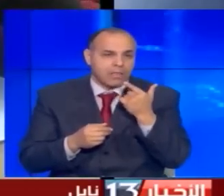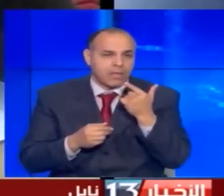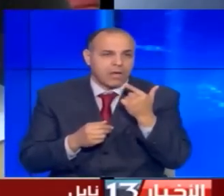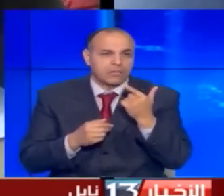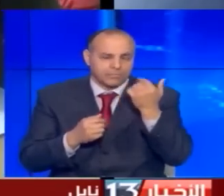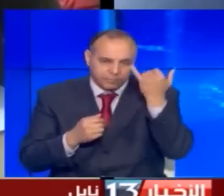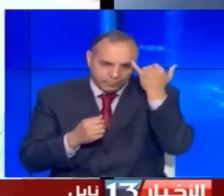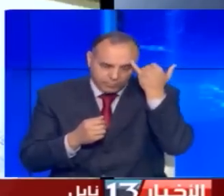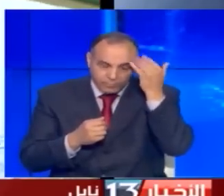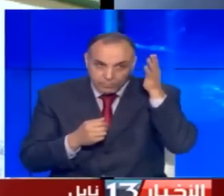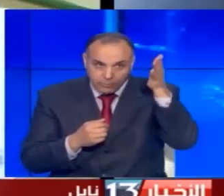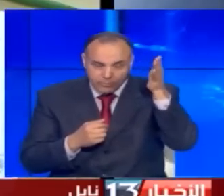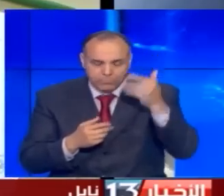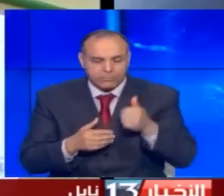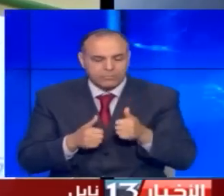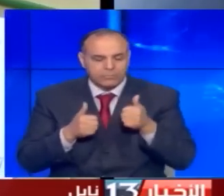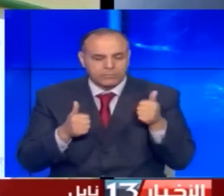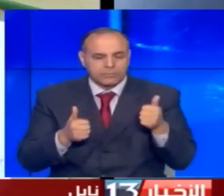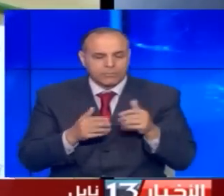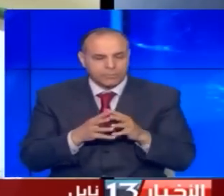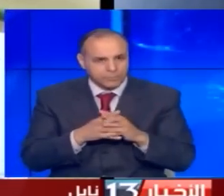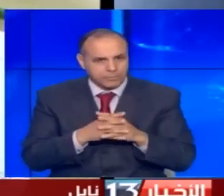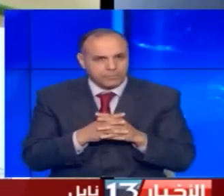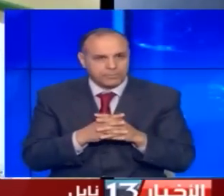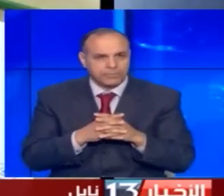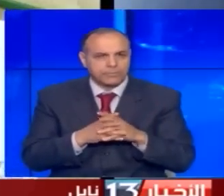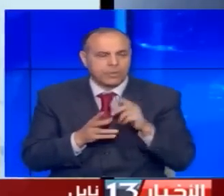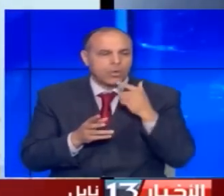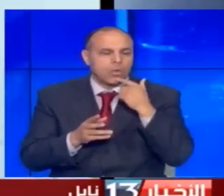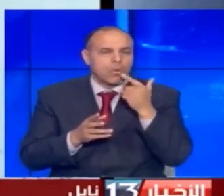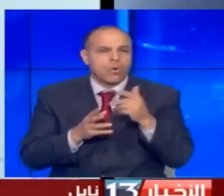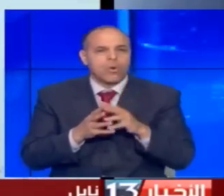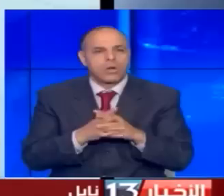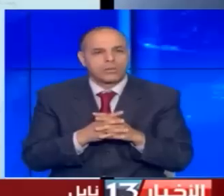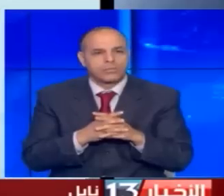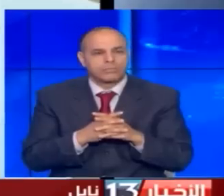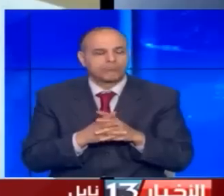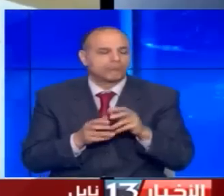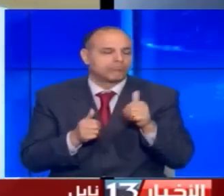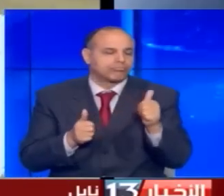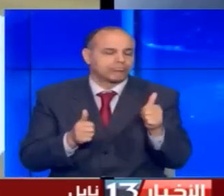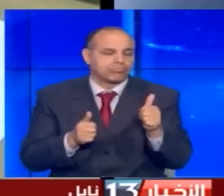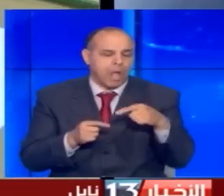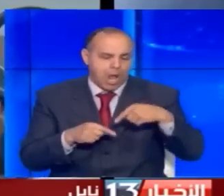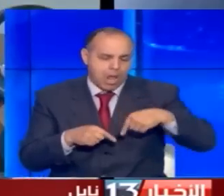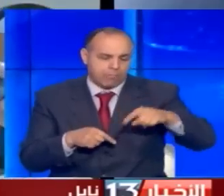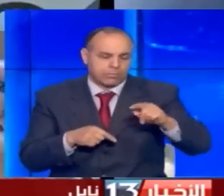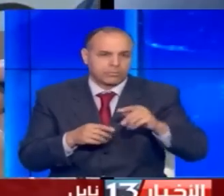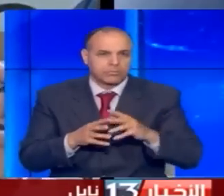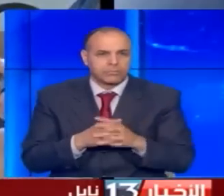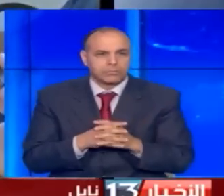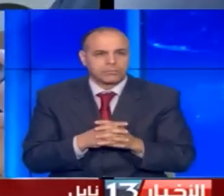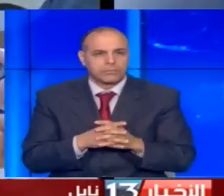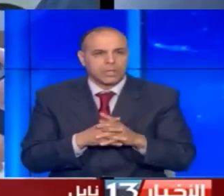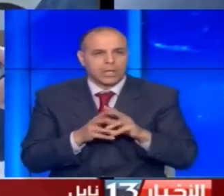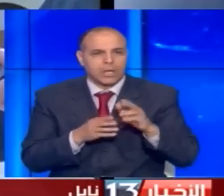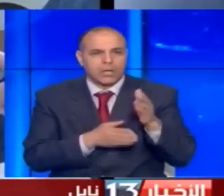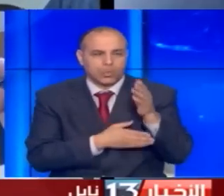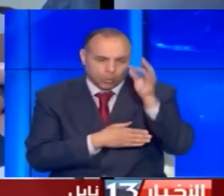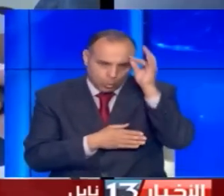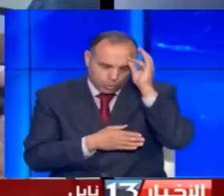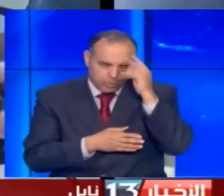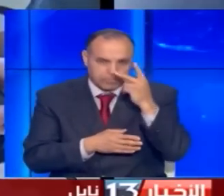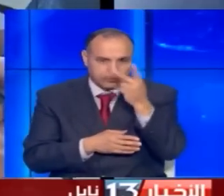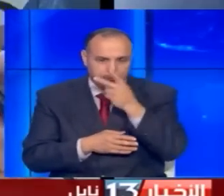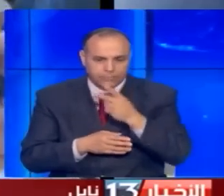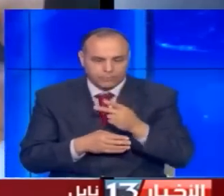تستودع مستقبلا زاهرا ومبدعين ربما كان لهم شأن في قادم الأيام. عالم تونس مش نثور